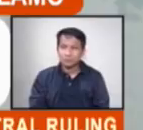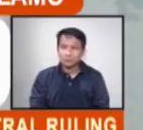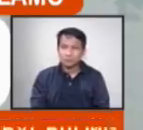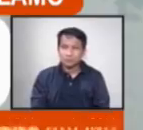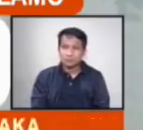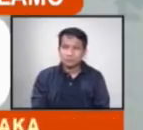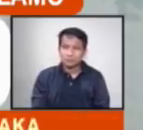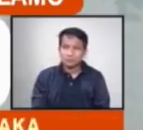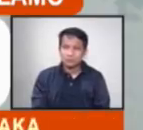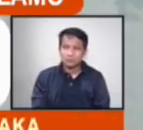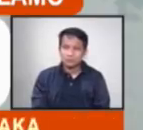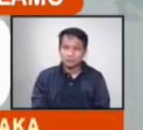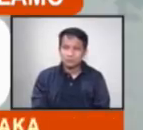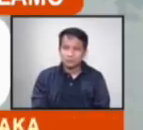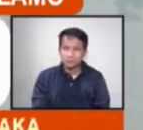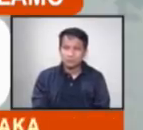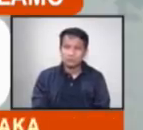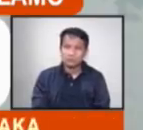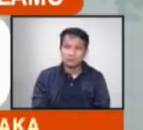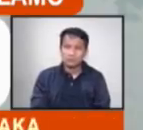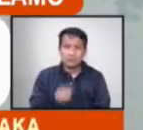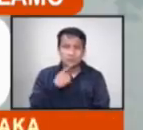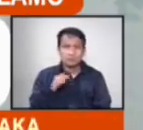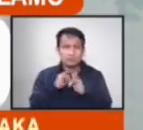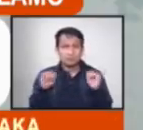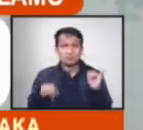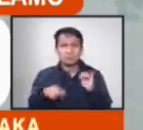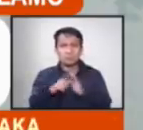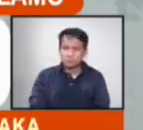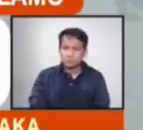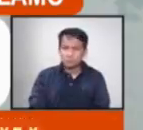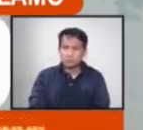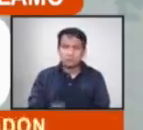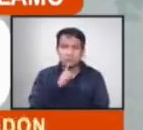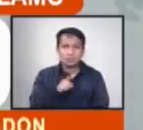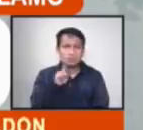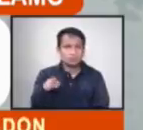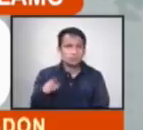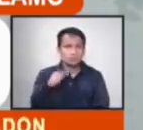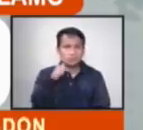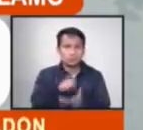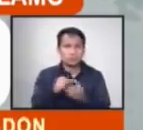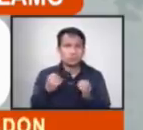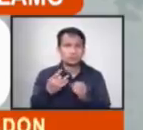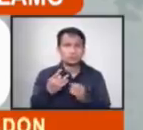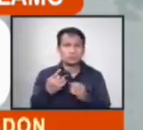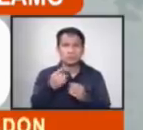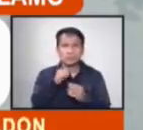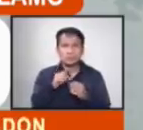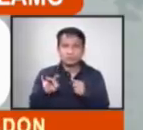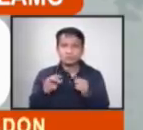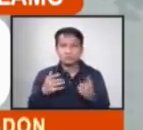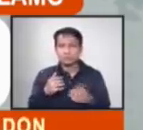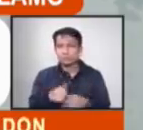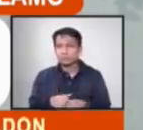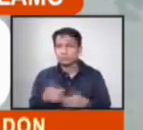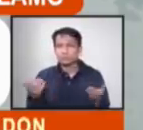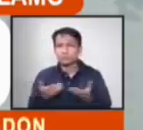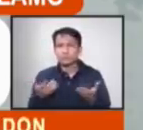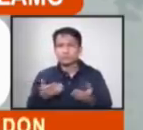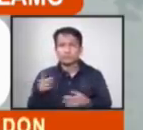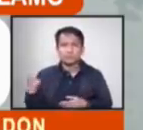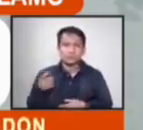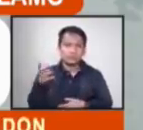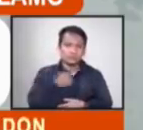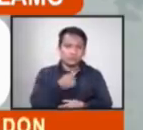inaanon niyang babae niya, sir. Hindi ko naman po tunay na asawa yan, sir. May tunay na ibang asawa yan. Hindi nga tunay na asawa kasi 8 ngayon hindi mo tunay na asawa eh. Ano bang agimat meron